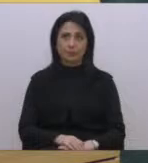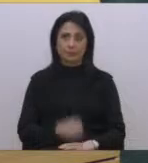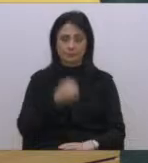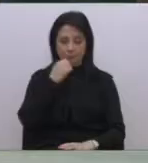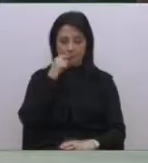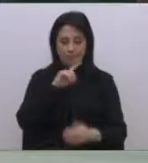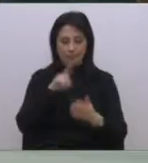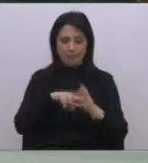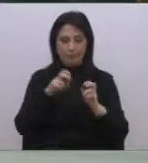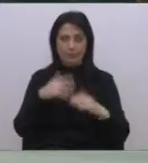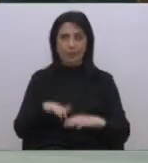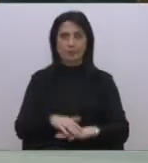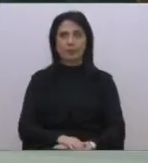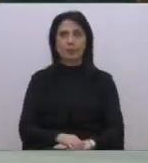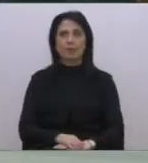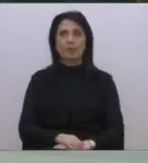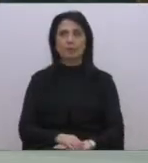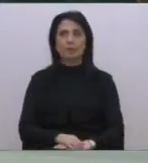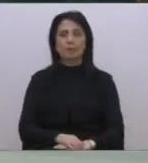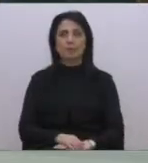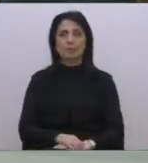Madlob, sagitri ganxilobia.